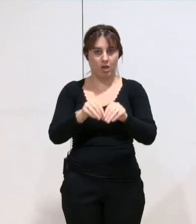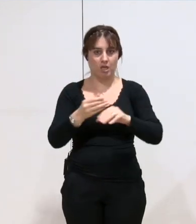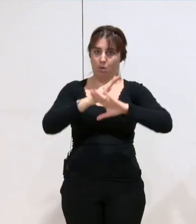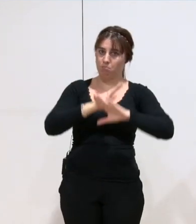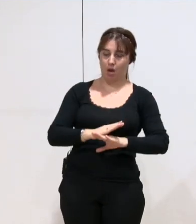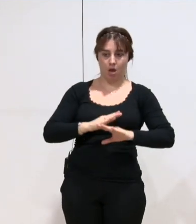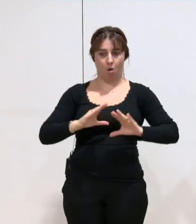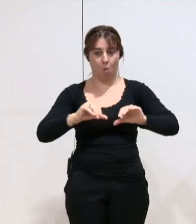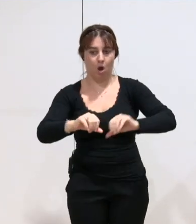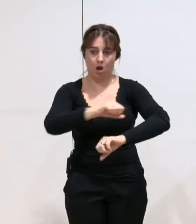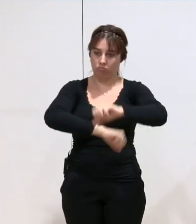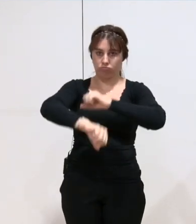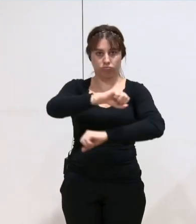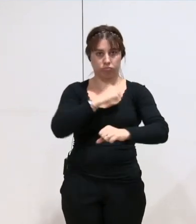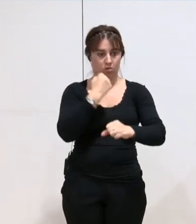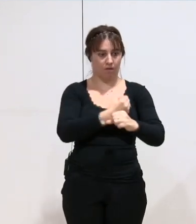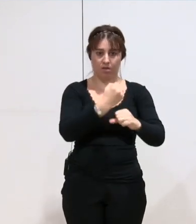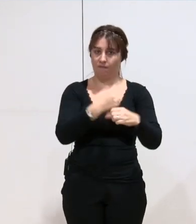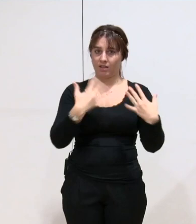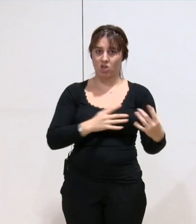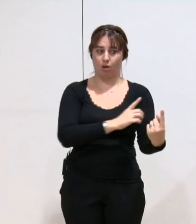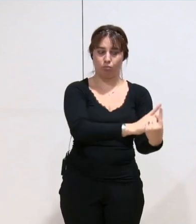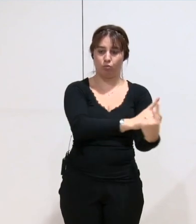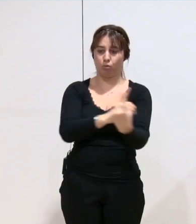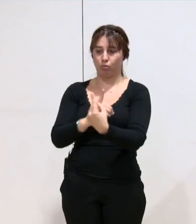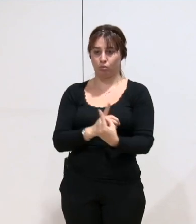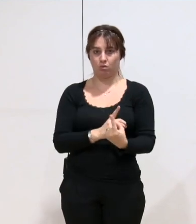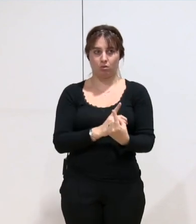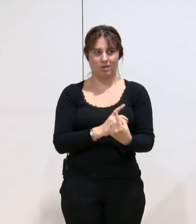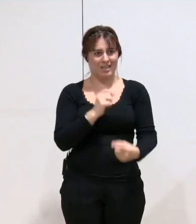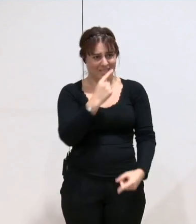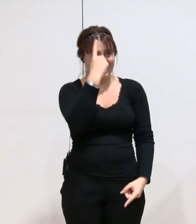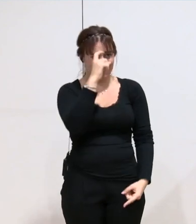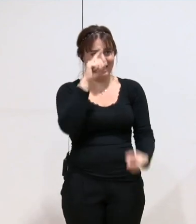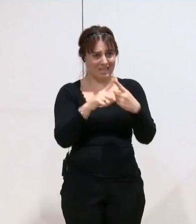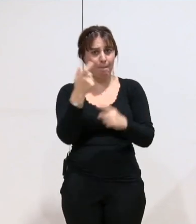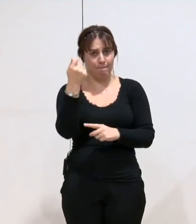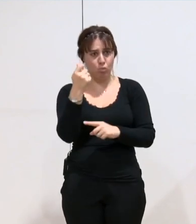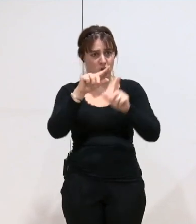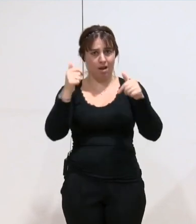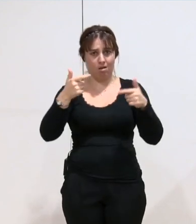place et suivaient donc les jeunes gens. La question, c'est plutôt celle-ci. Et là,